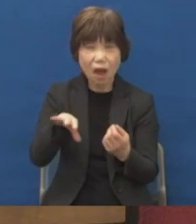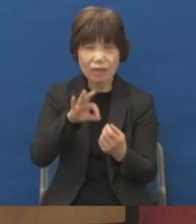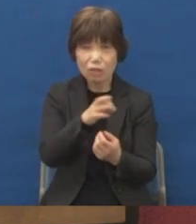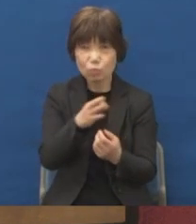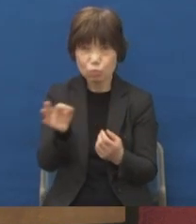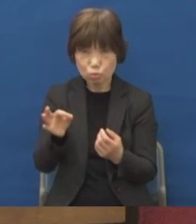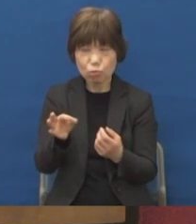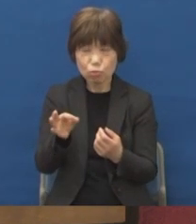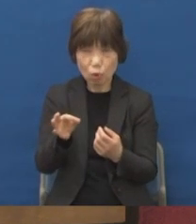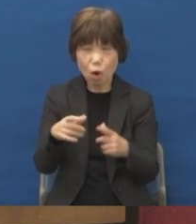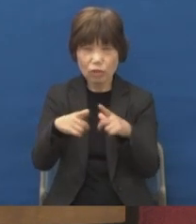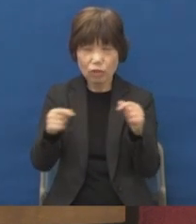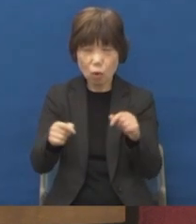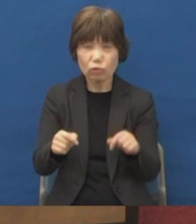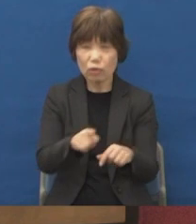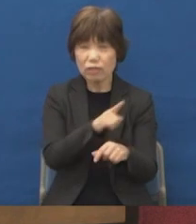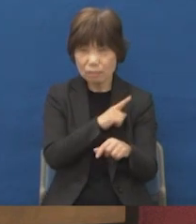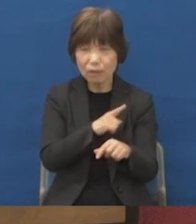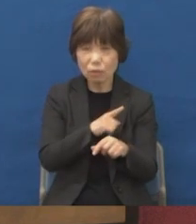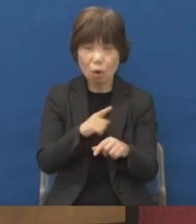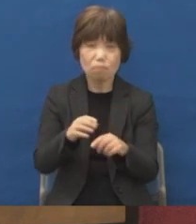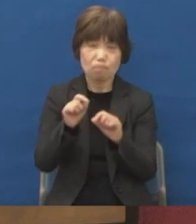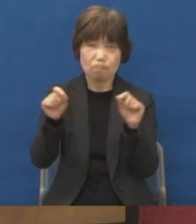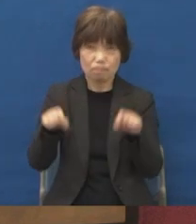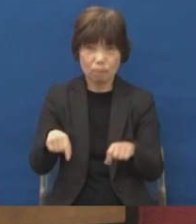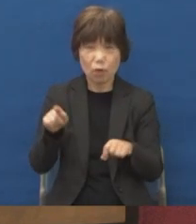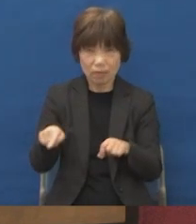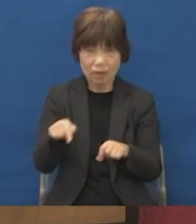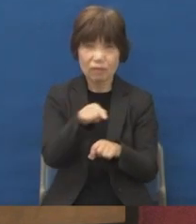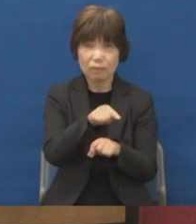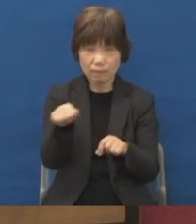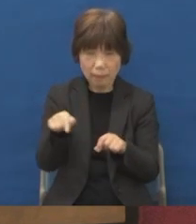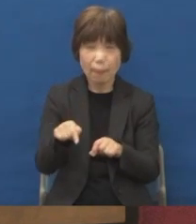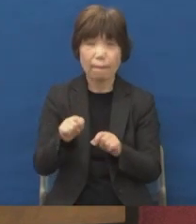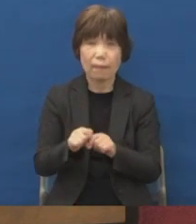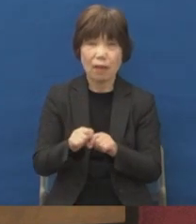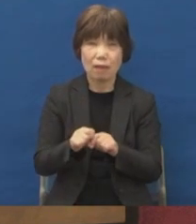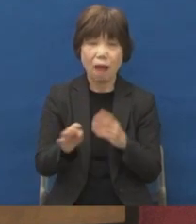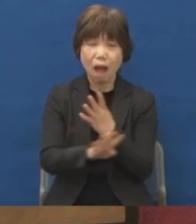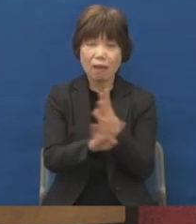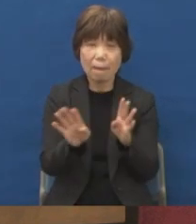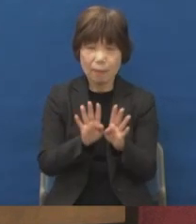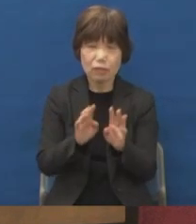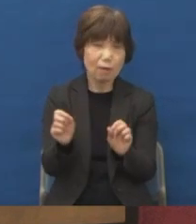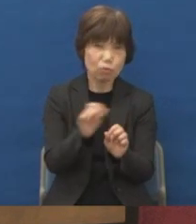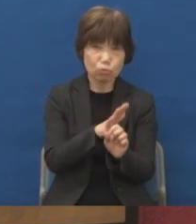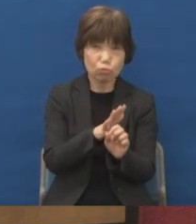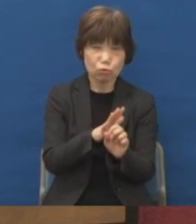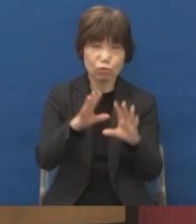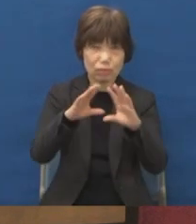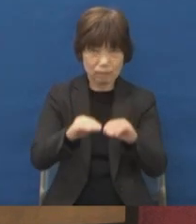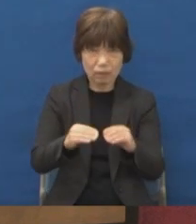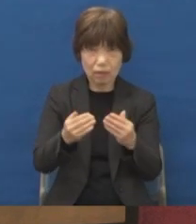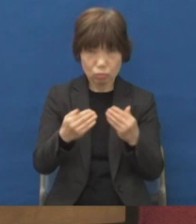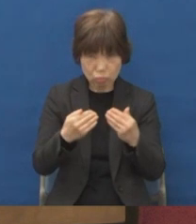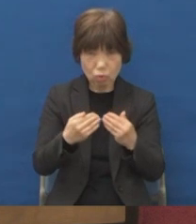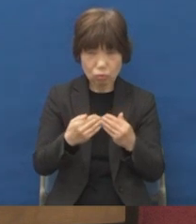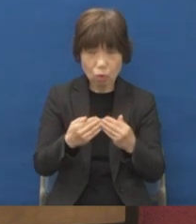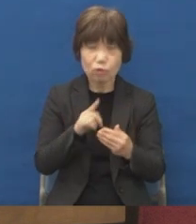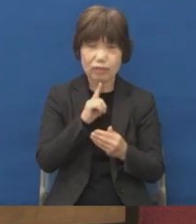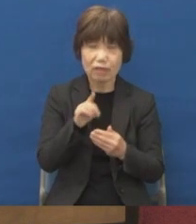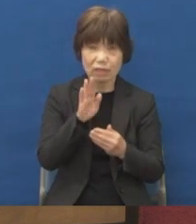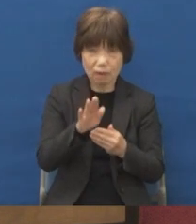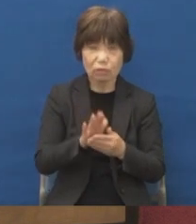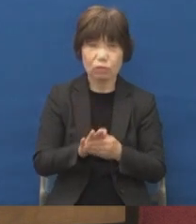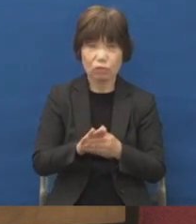点ではないでしょうか。廃棄物行政の観点からも、原発は直ちに廃炉が相当であるということも指摘しておきます。日